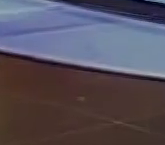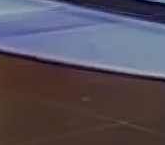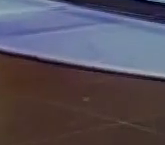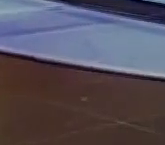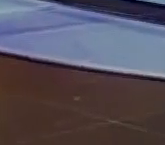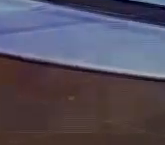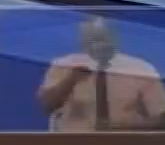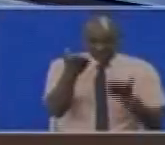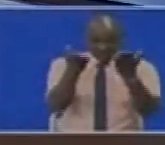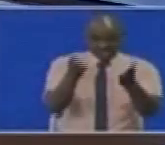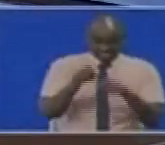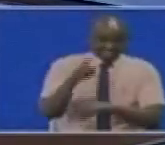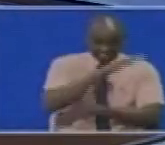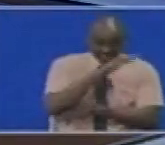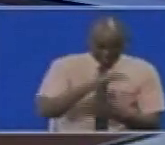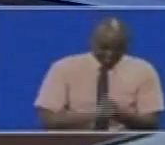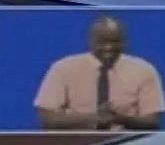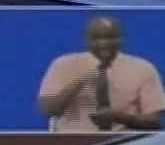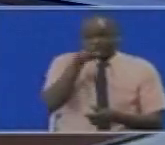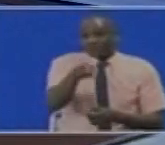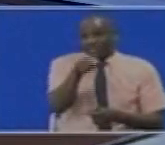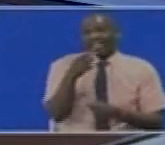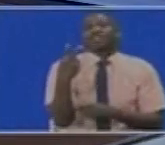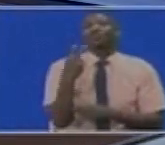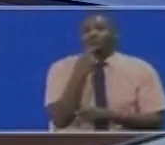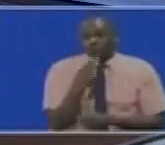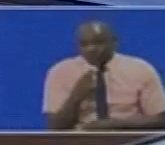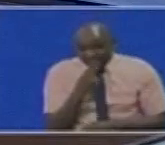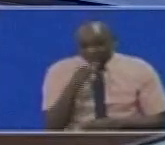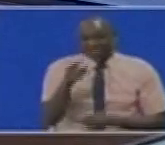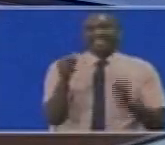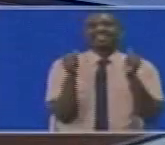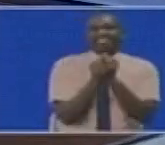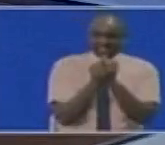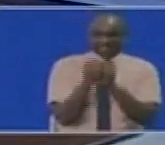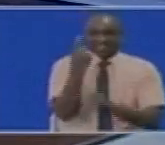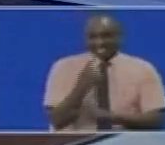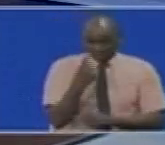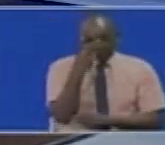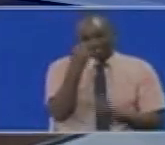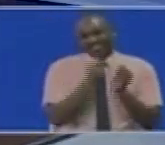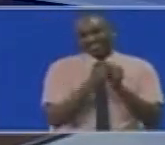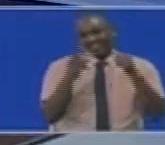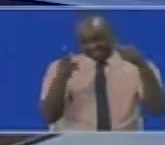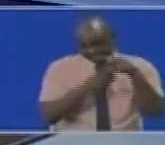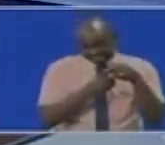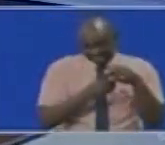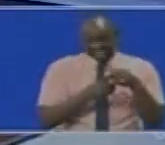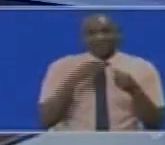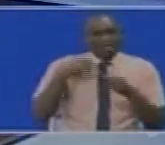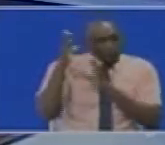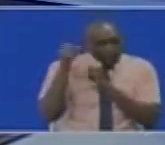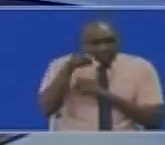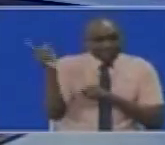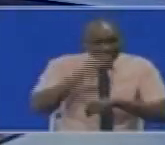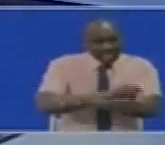Mtazamaji popote ulipo, jioni njema ya siku hii ya Jumanne, ikiwa ni tarehe 10 mwezi wa Januari 2017. Nikitumai kwamba